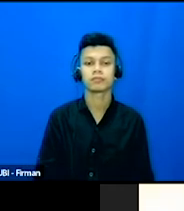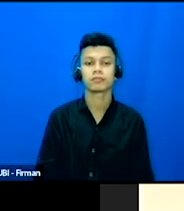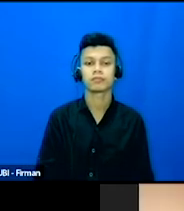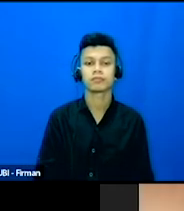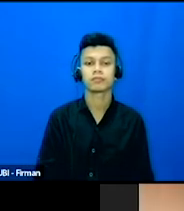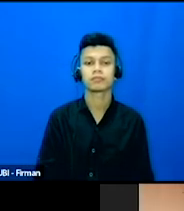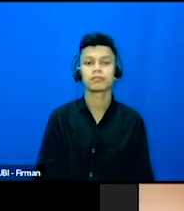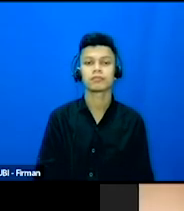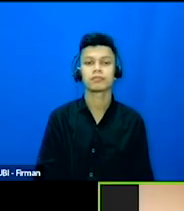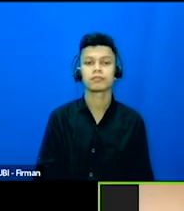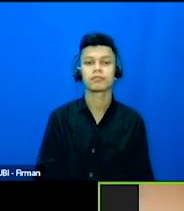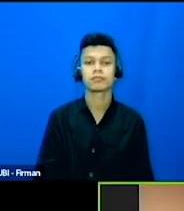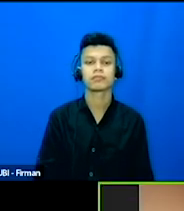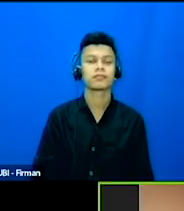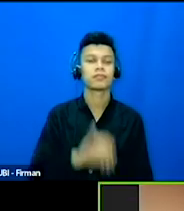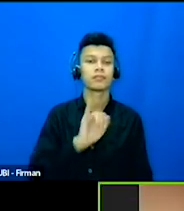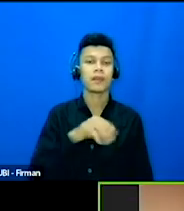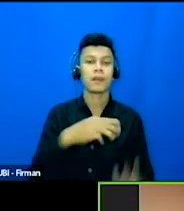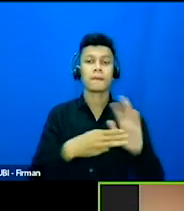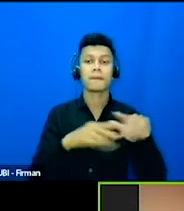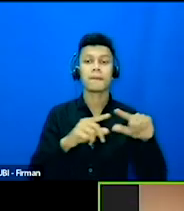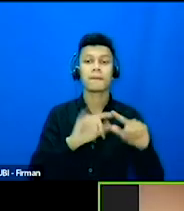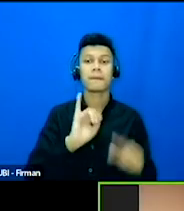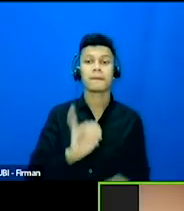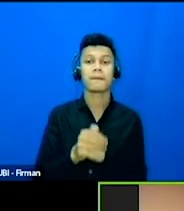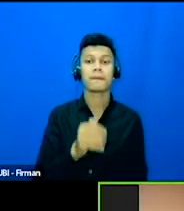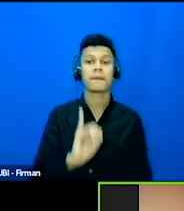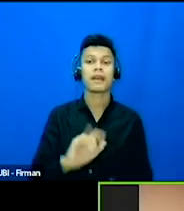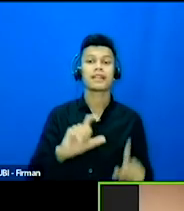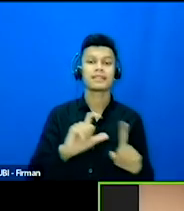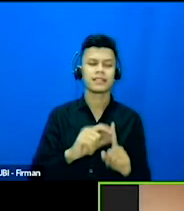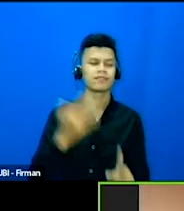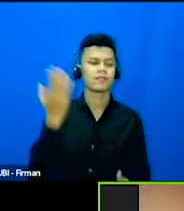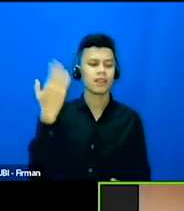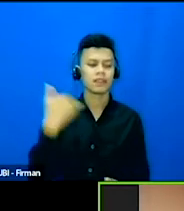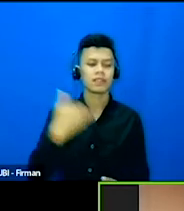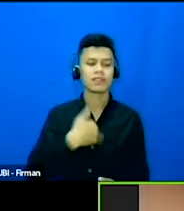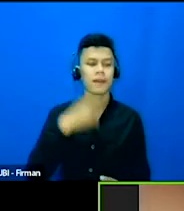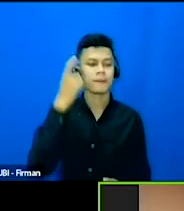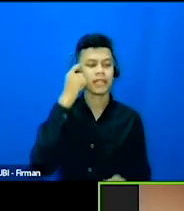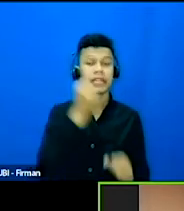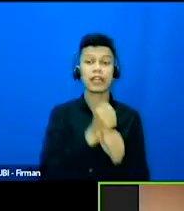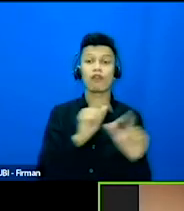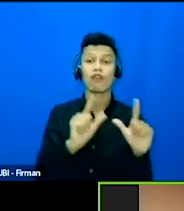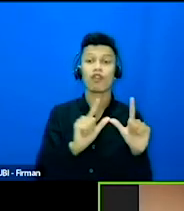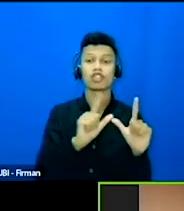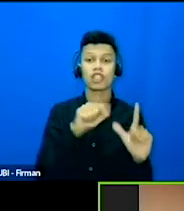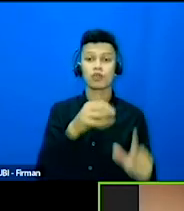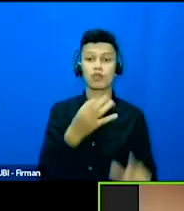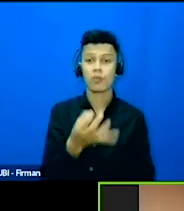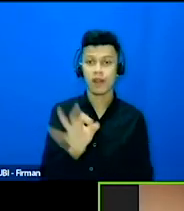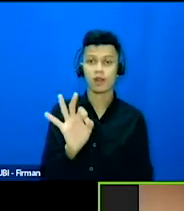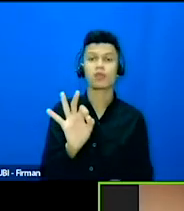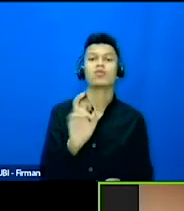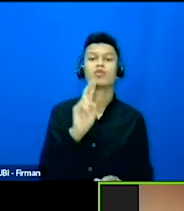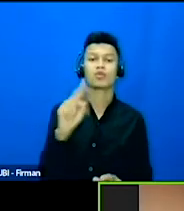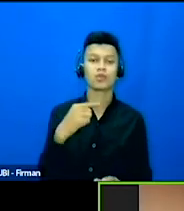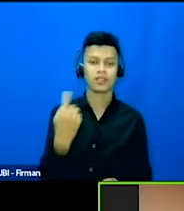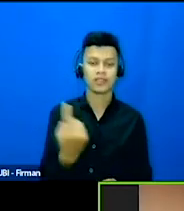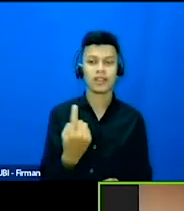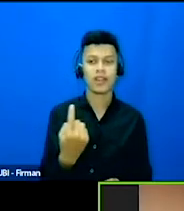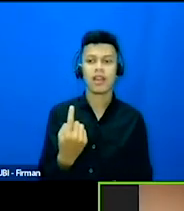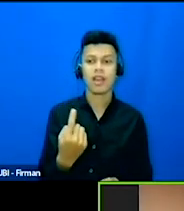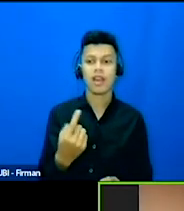cce ya Mas masjid Saya kira tadi fenomena G2 sih kan fenomena baru ya untuk kita dan